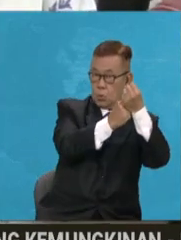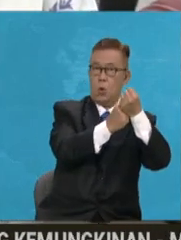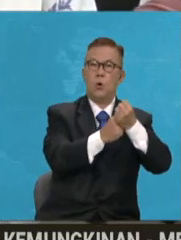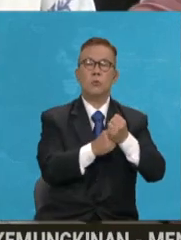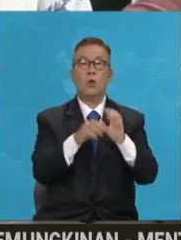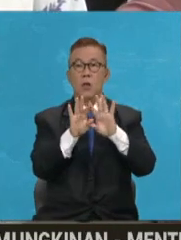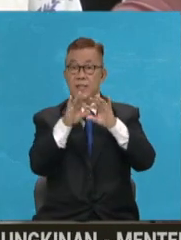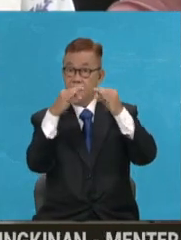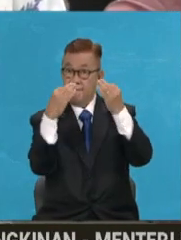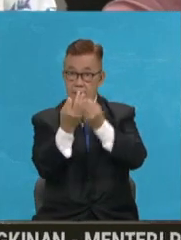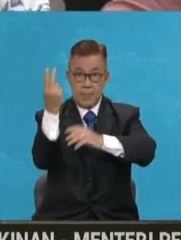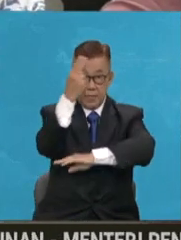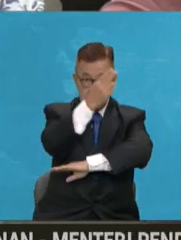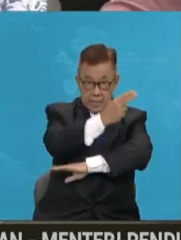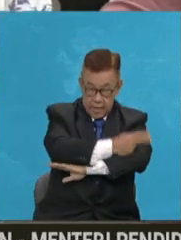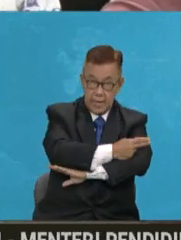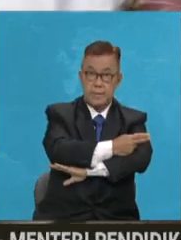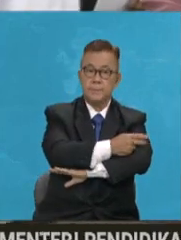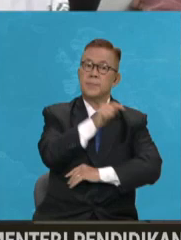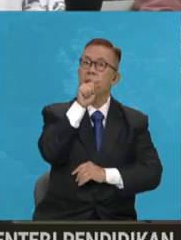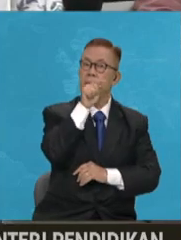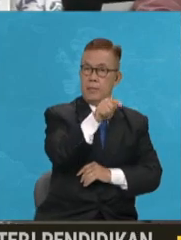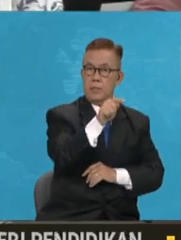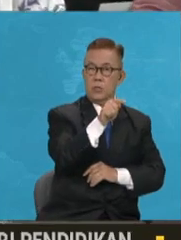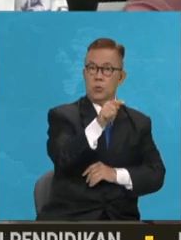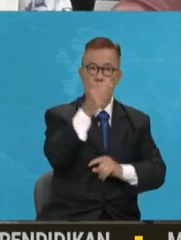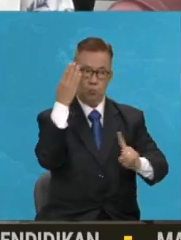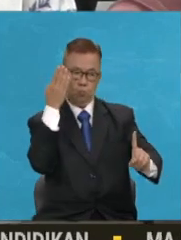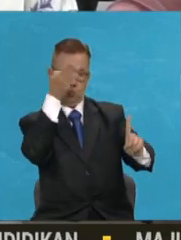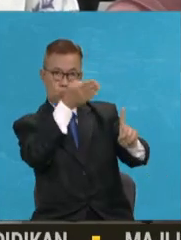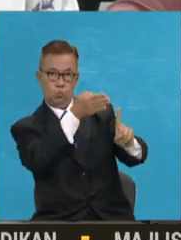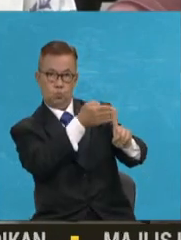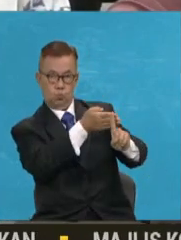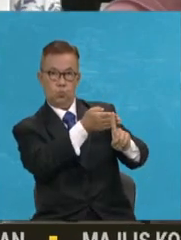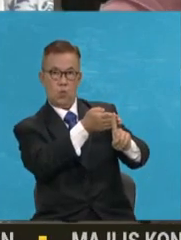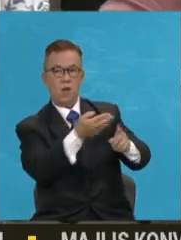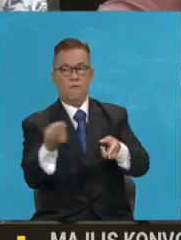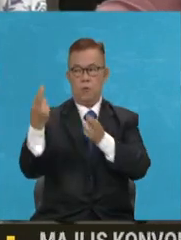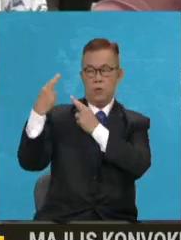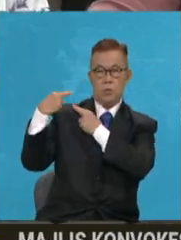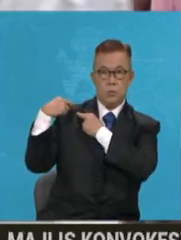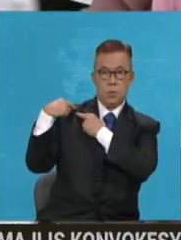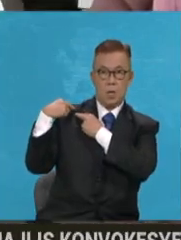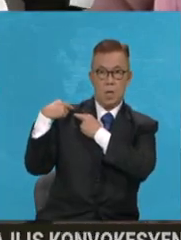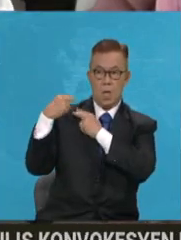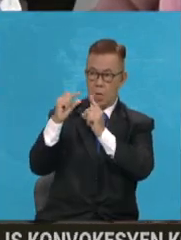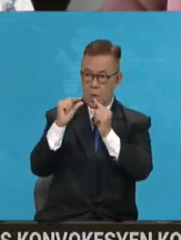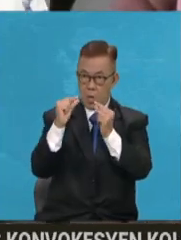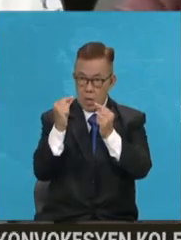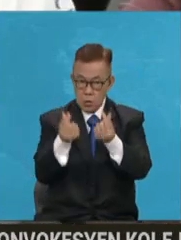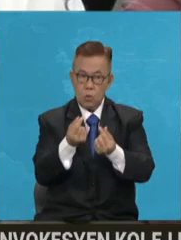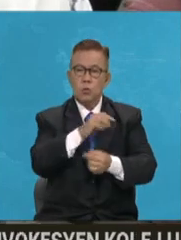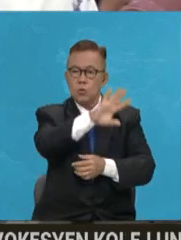dan pendekatan hole of nation program juga bertujuan untuk memupuk rasa tanggung jawab dan dorongan ke arah